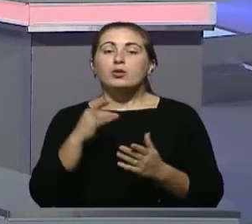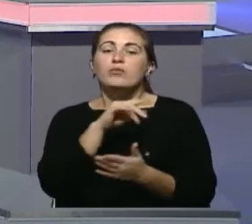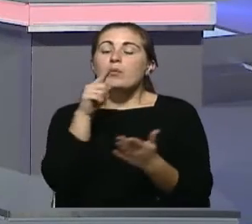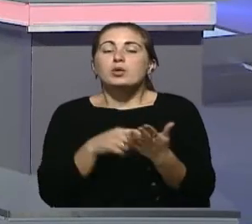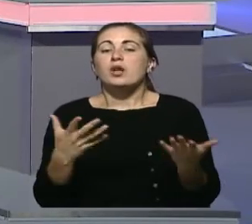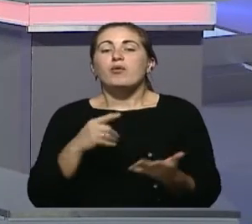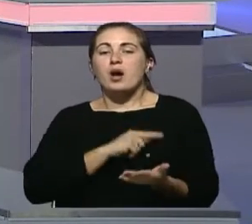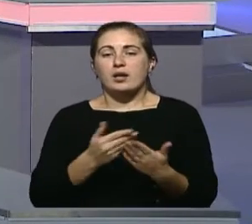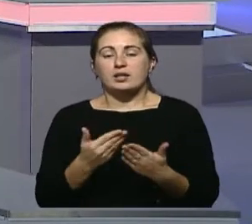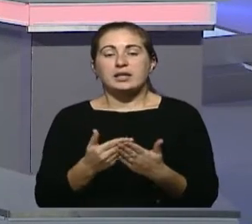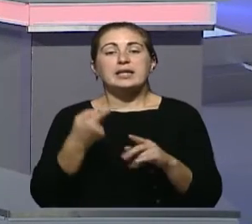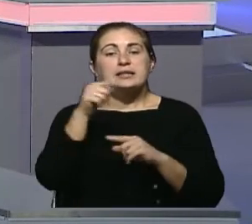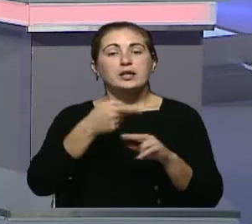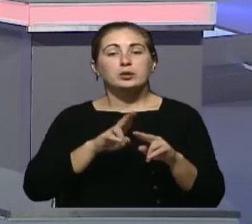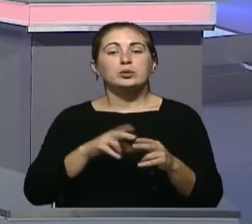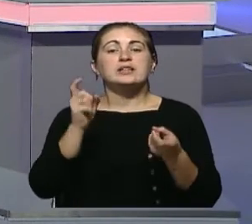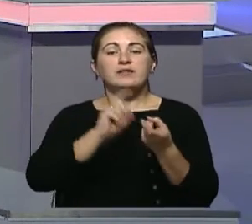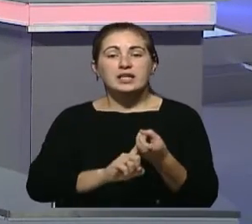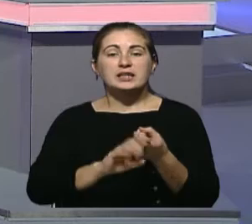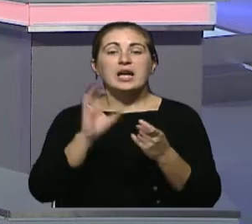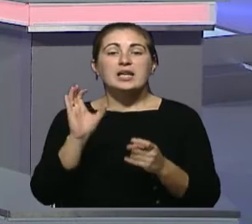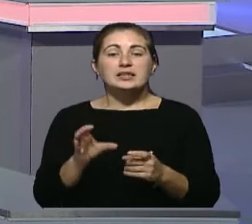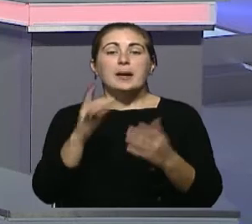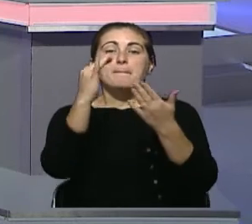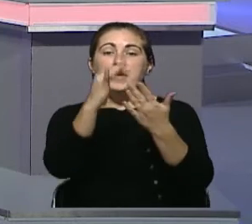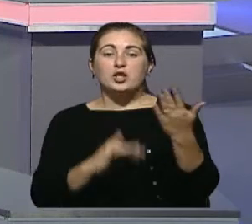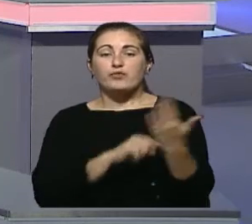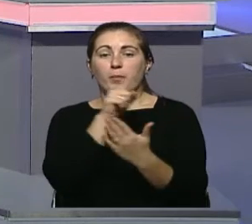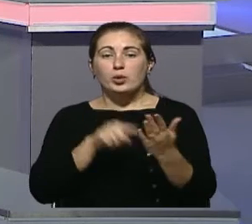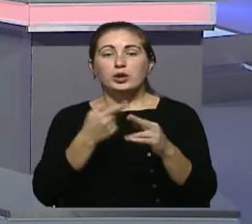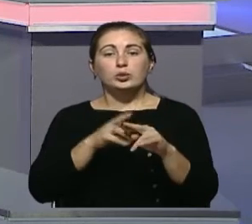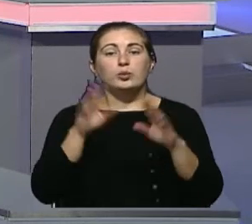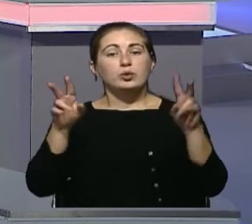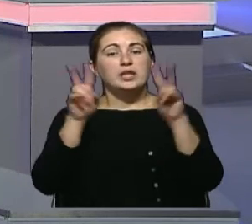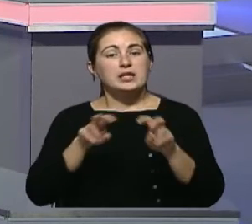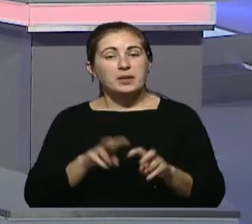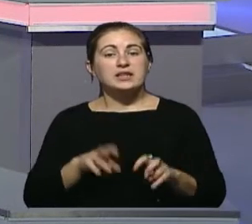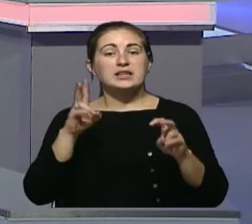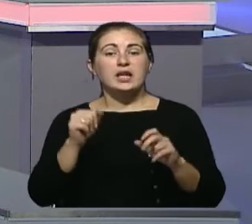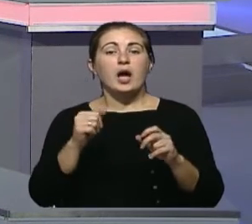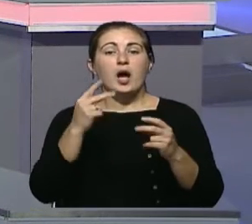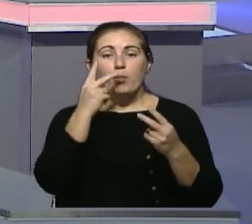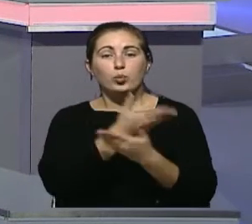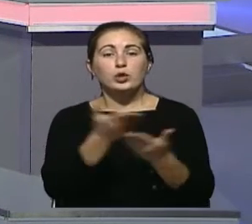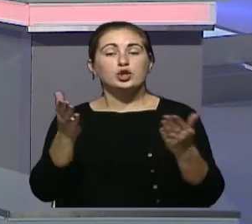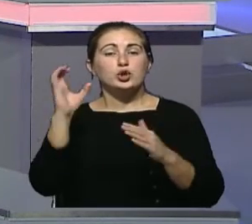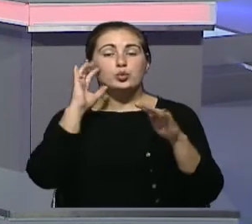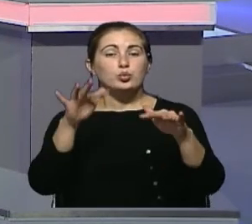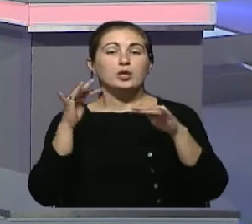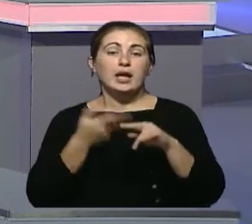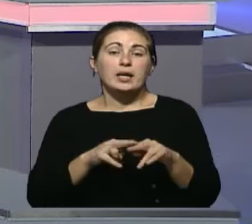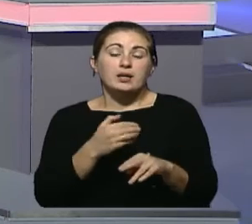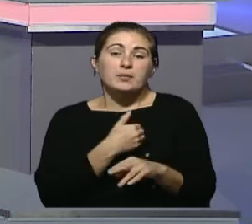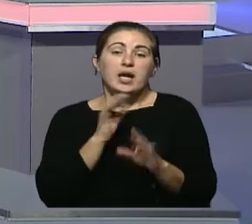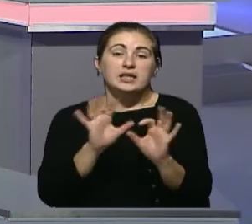характера? Те, которые связаны с повесткой, с перечнем вопросов, которые будут рассматриваться на публичных слушаниях. Как раз хотелось бы, в общем-то, рассказать об